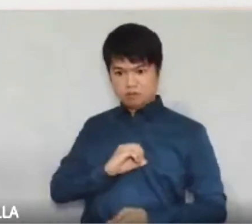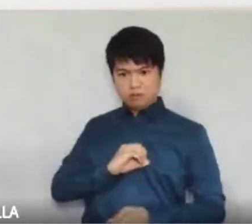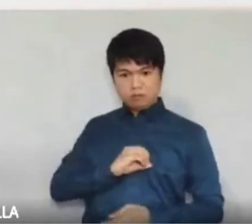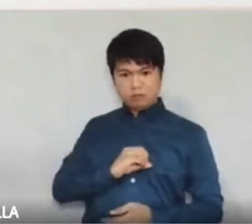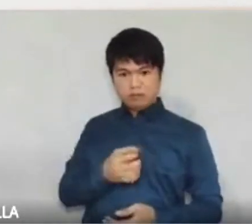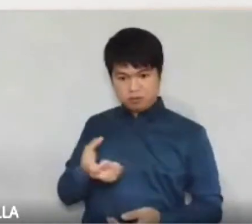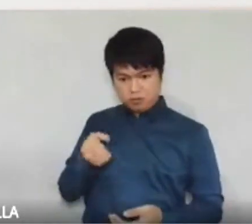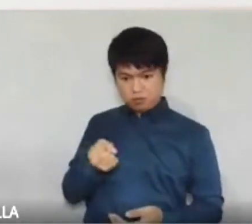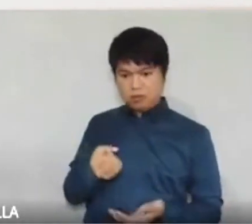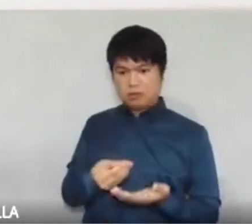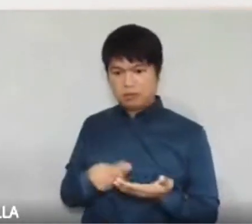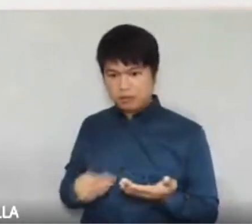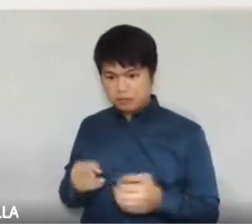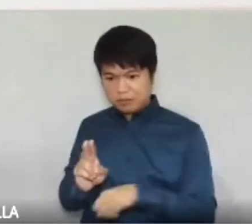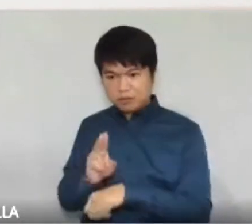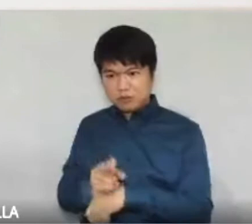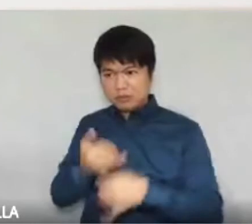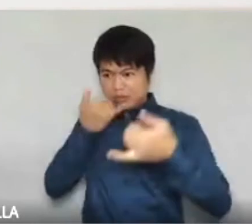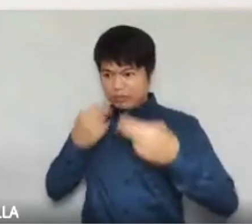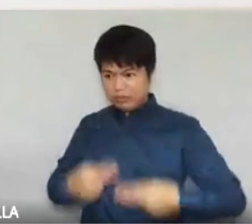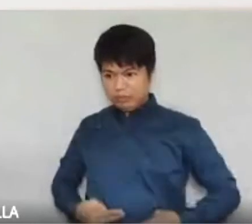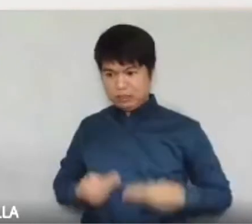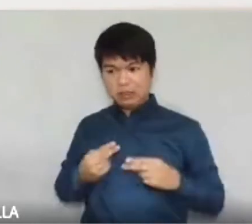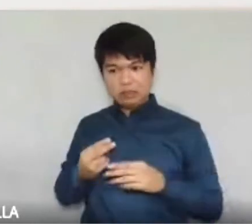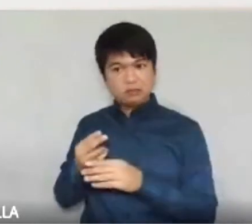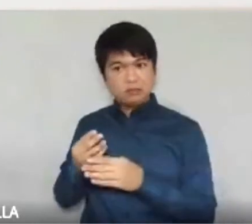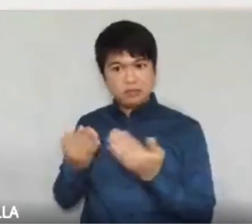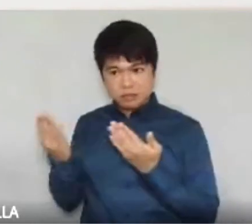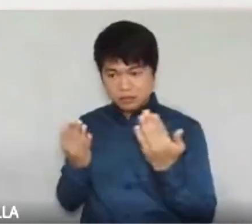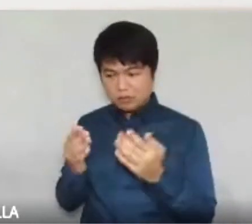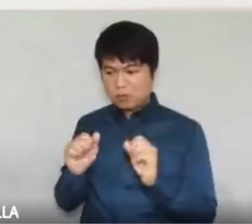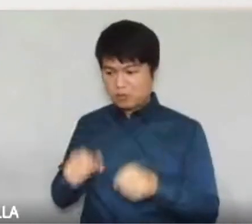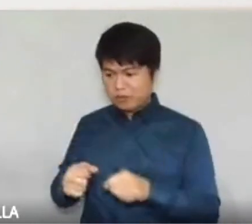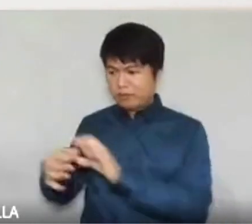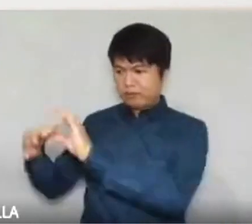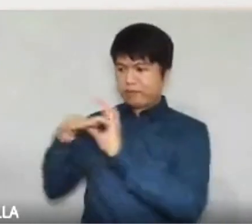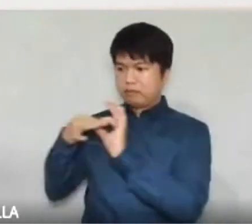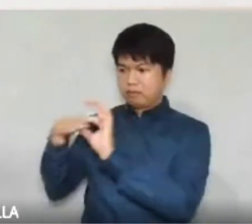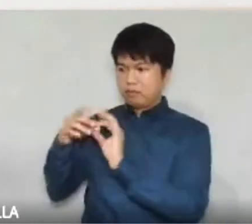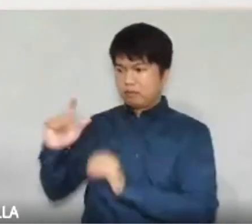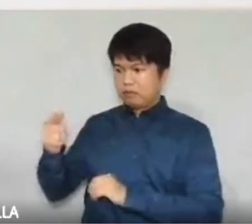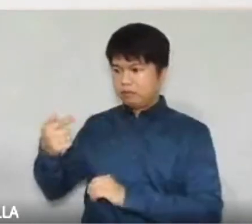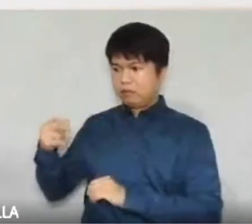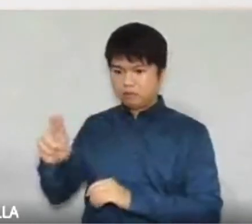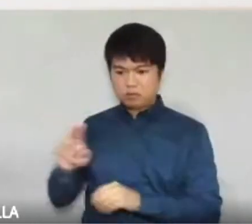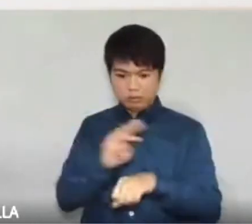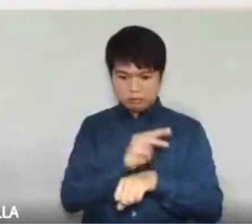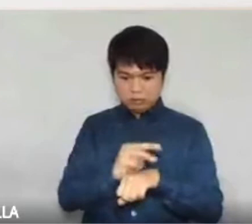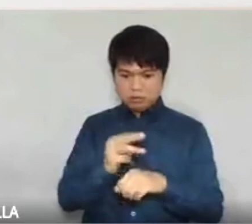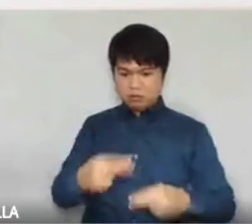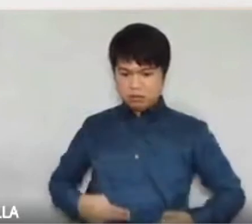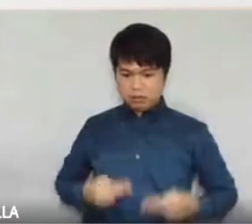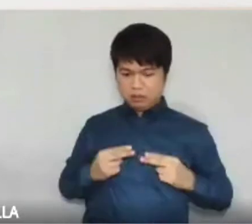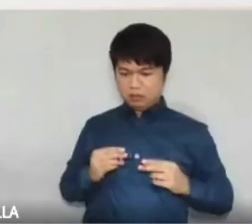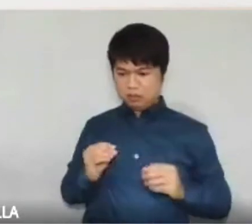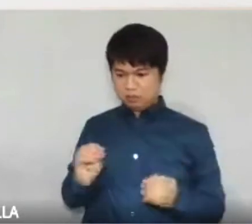telehealth services, maaaring magtulungan ng LGU, Municipal Health Office at ang pasyente mismo